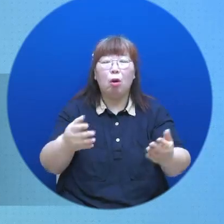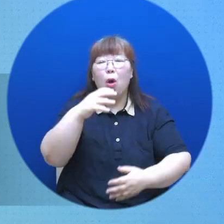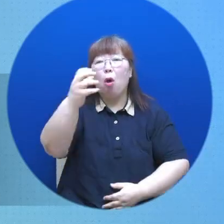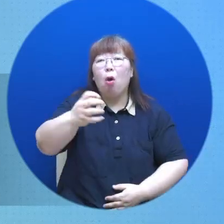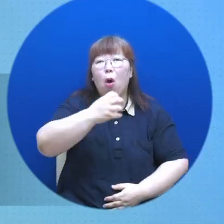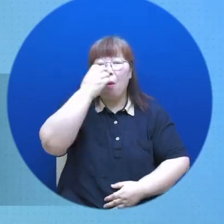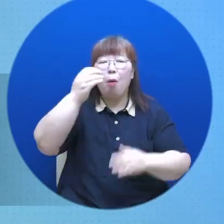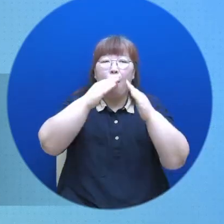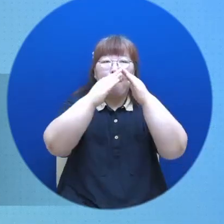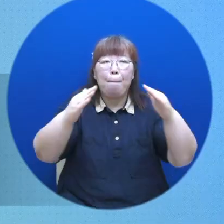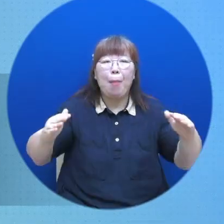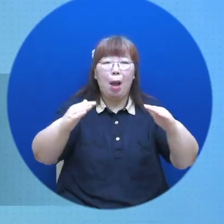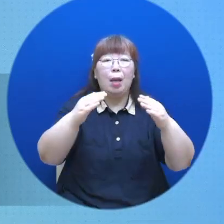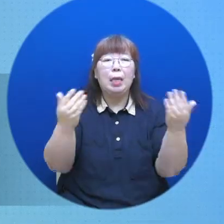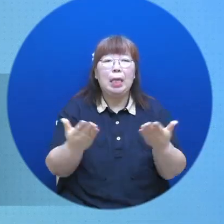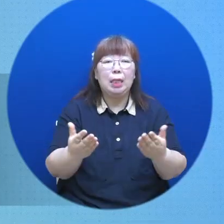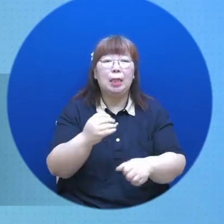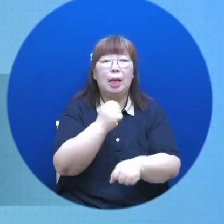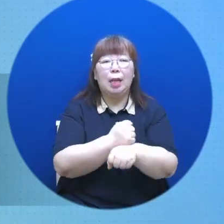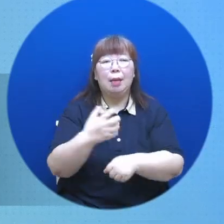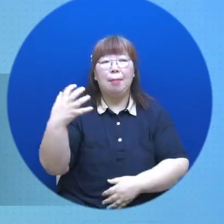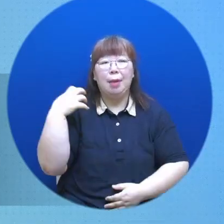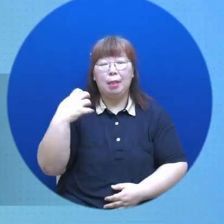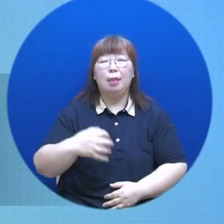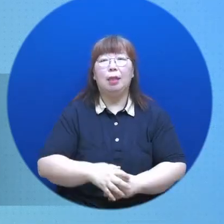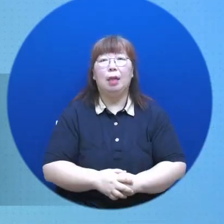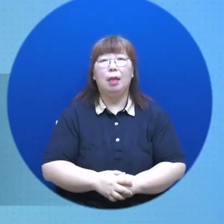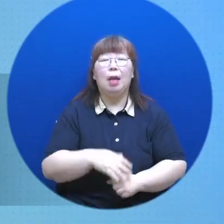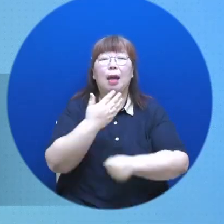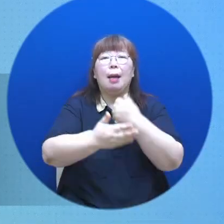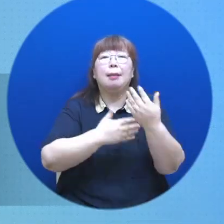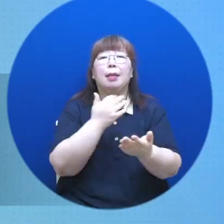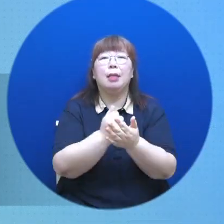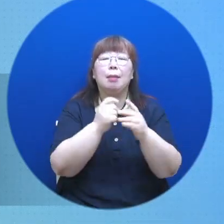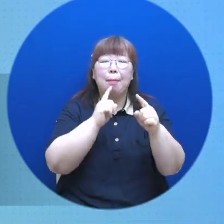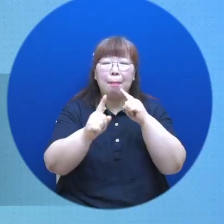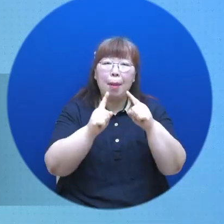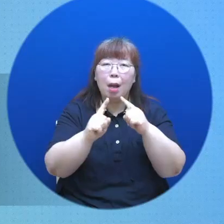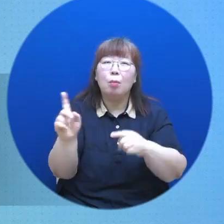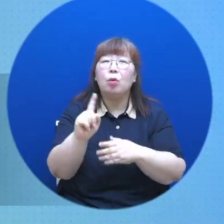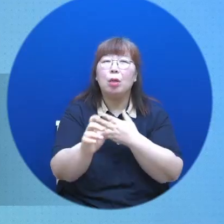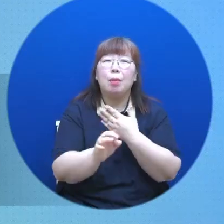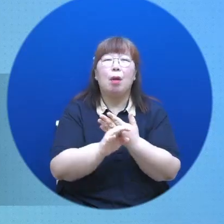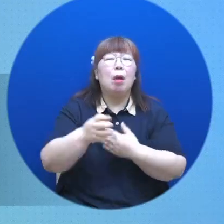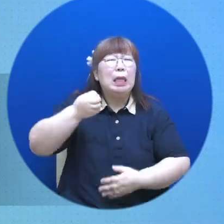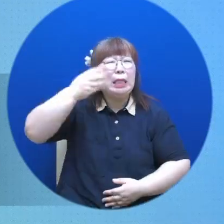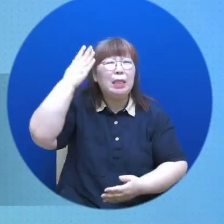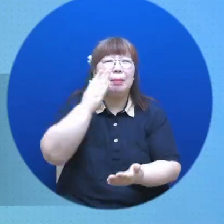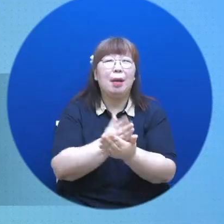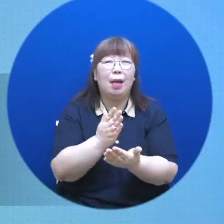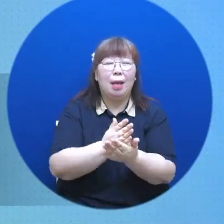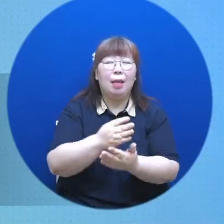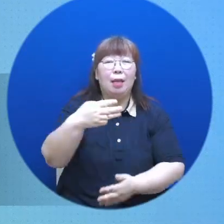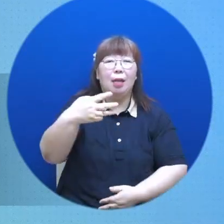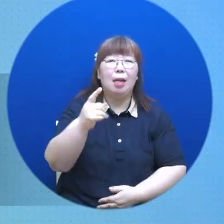주어 회막의 일을 하게 하였나니. 하나님 말씀하시는 거예요. 잊지 말거라. 레위인들은 내가 너희에게